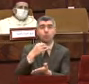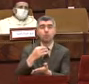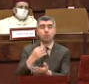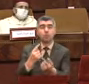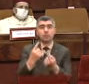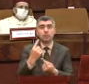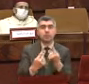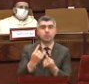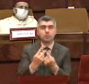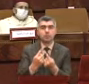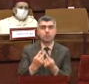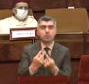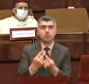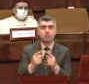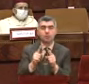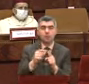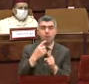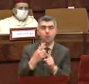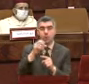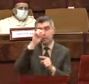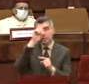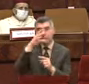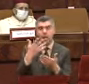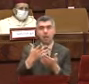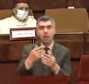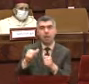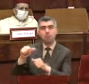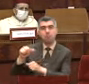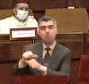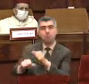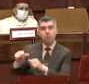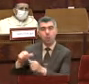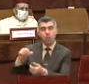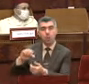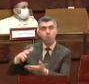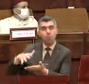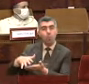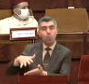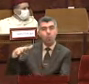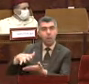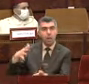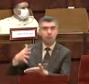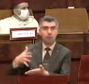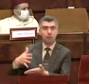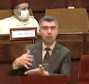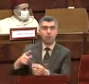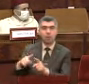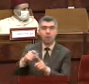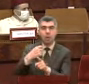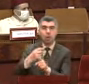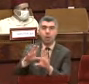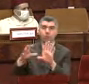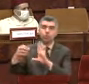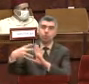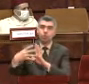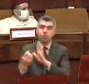يتعلق بالترشيد ديال هاد الطاقات واستبدال هذوك البوطات وهذوك الكاميونات اللي كيكونوا في فيرمة واحدة بهاد الطاقات المتجددة